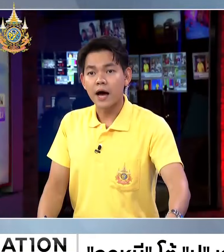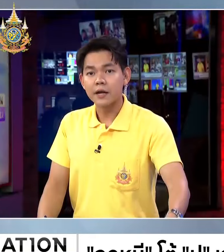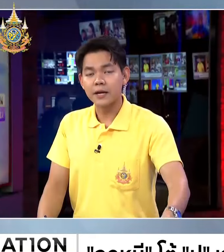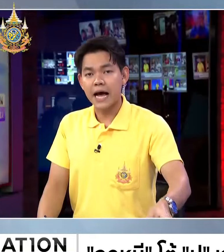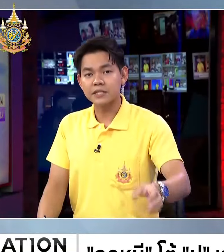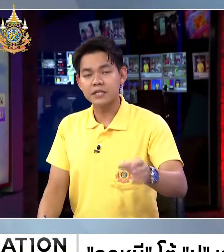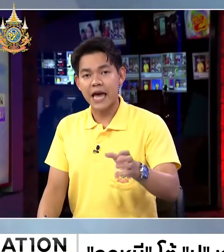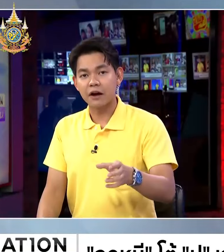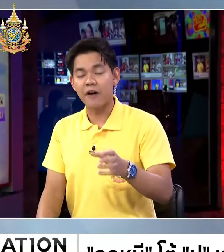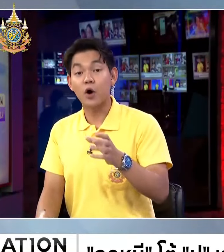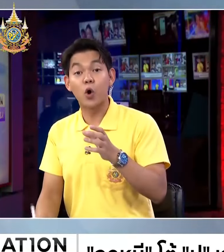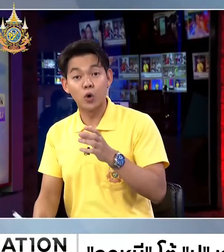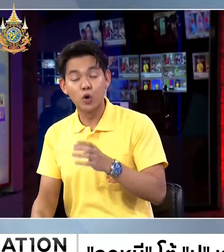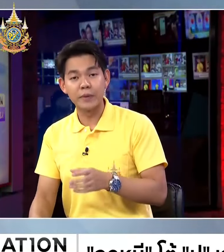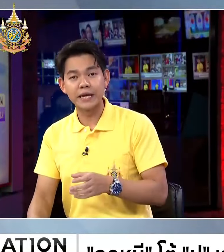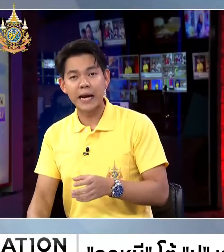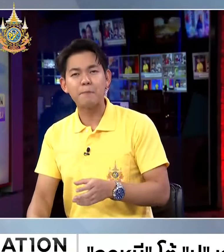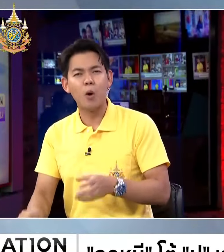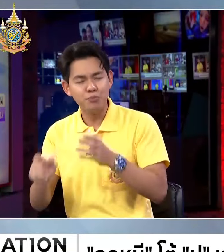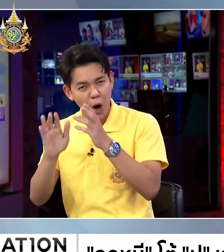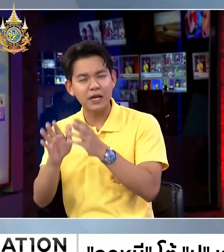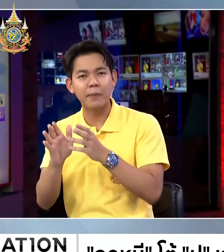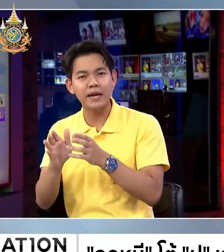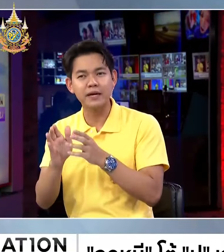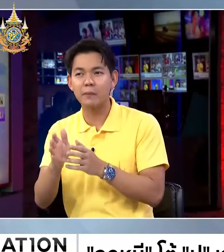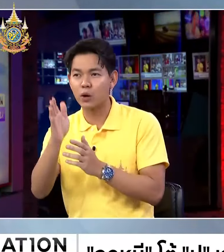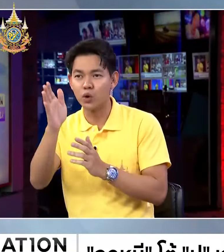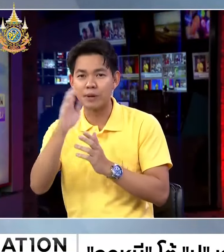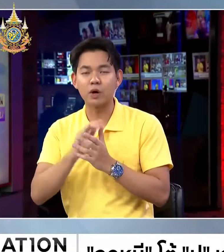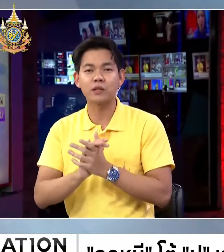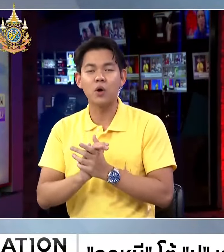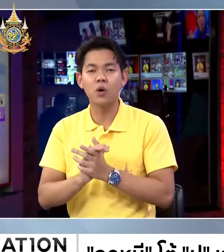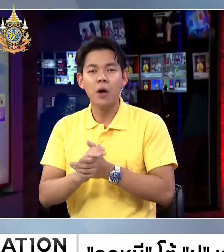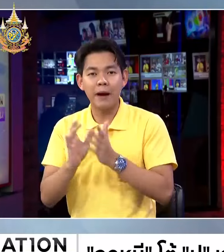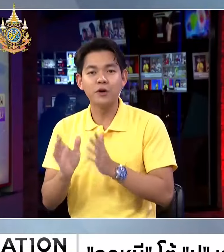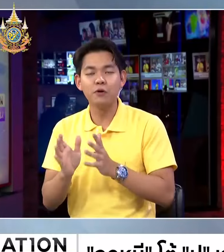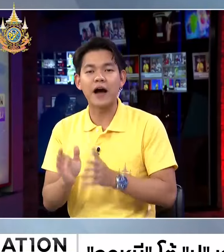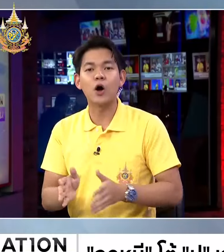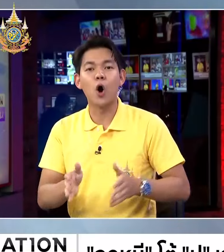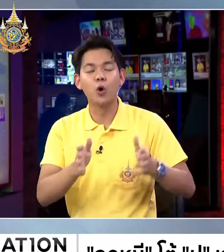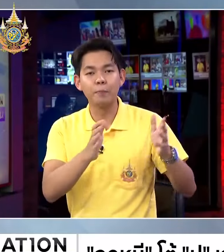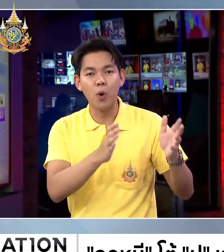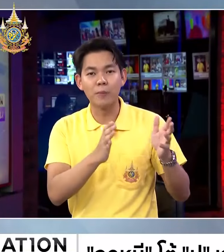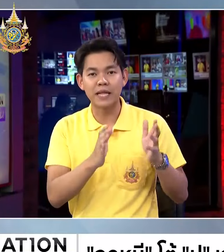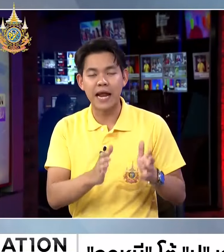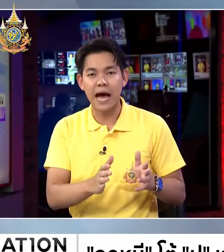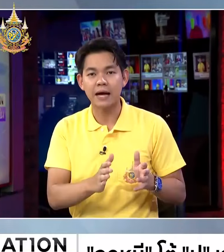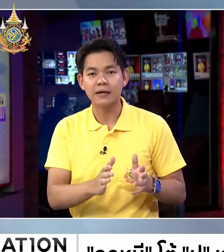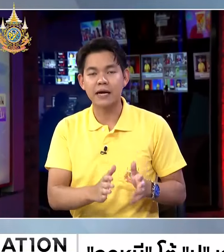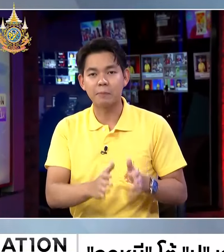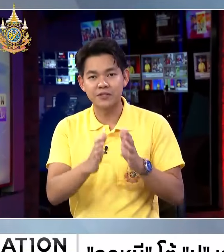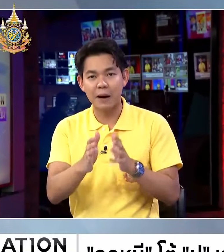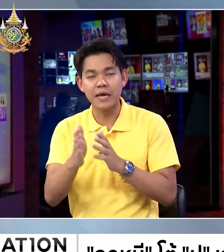กหมีก็มีงาน นี่เป็นการชี้แจงฝั่งของคุณลูกหมีนะครับผมย้อนกลับไปนิดนึงทำไมคุณลูกหมีต้องมาโต้ไปดูฝั่งของคุณปูมัณ